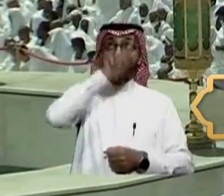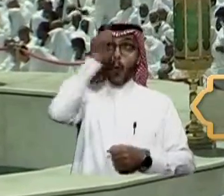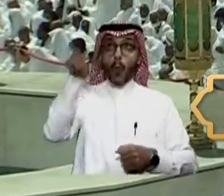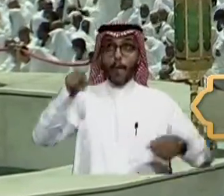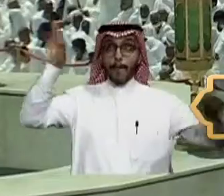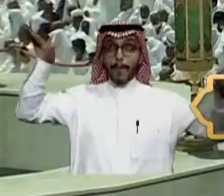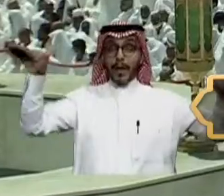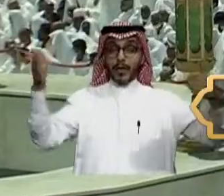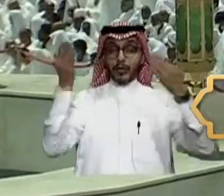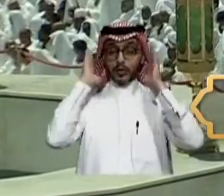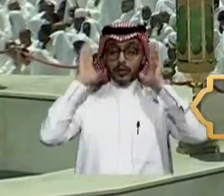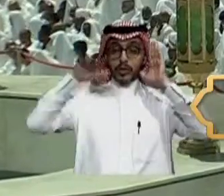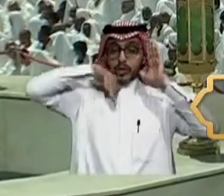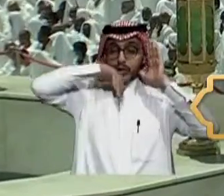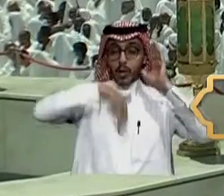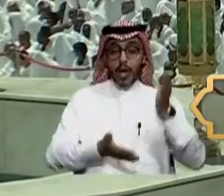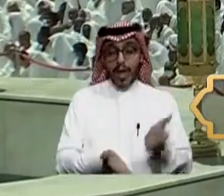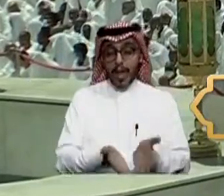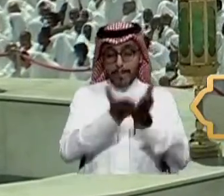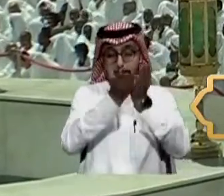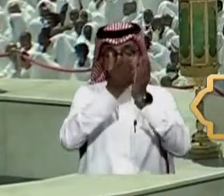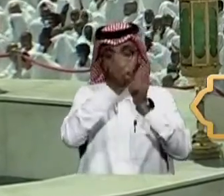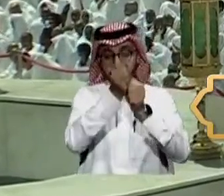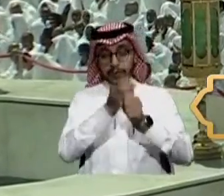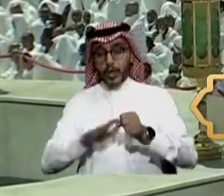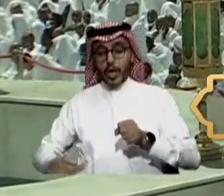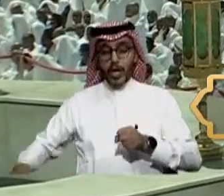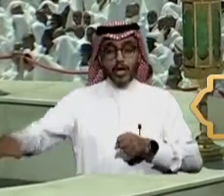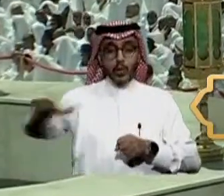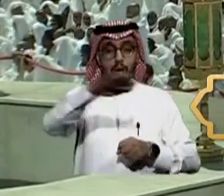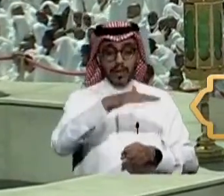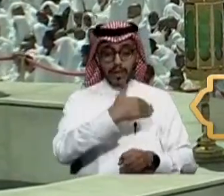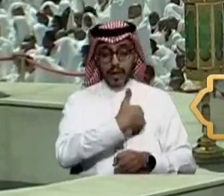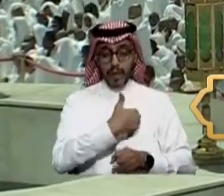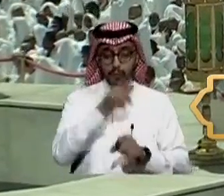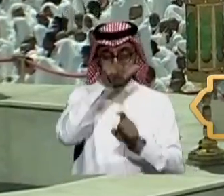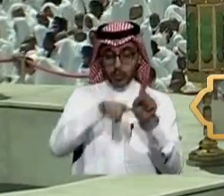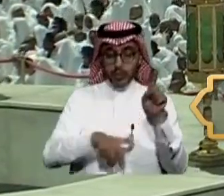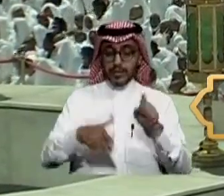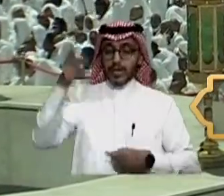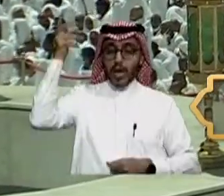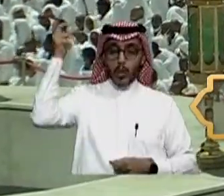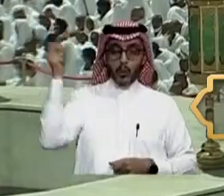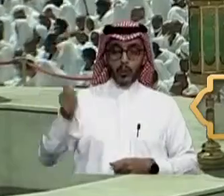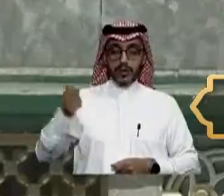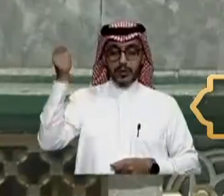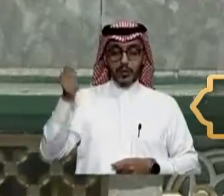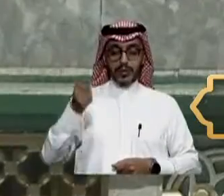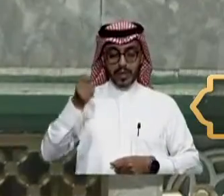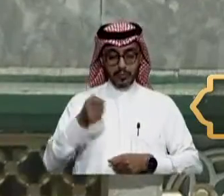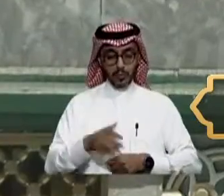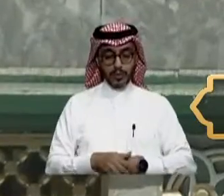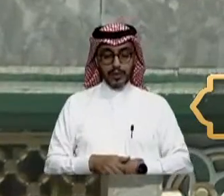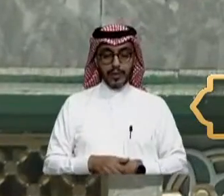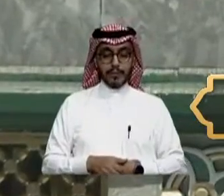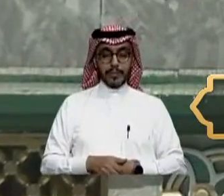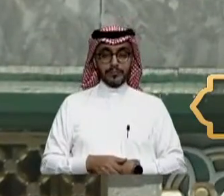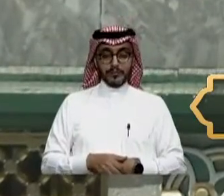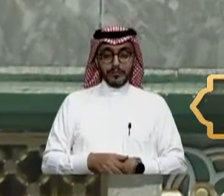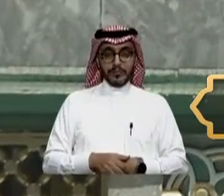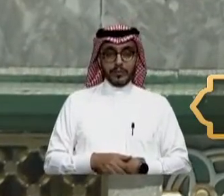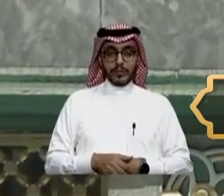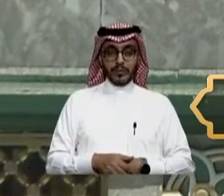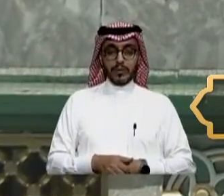وملائكته يصلون على النبي يا ايها الذين امنوا صلوا عليه وسلموا